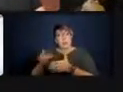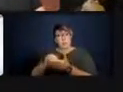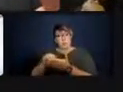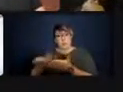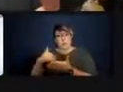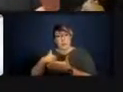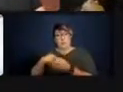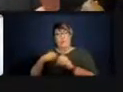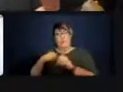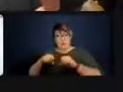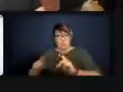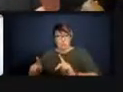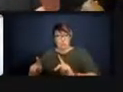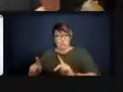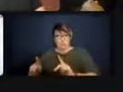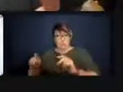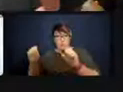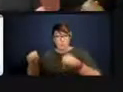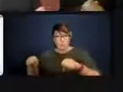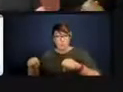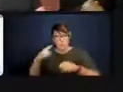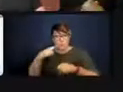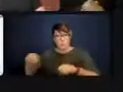tunapozungumzia swala la chaguo,